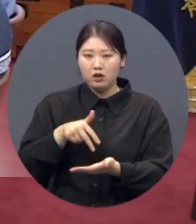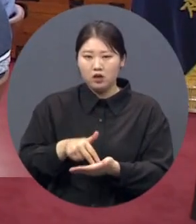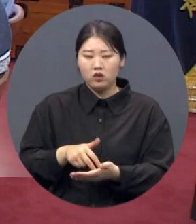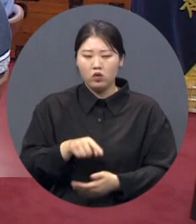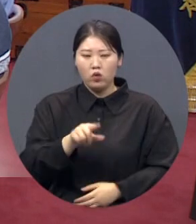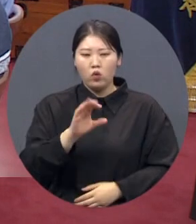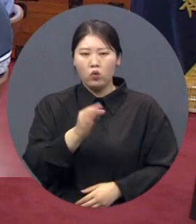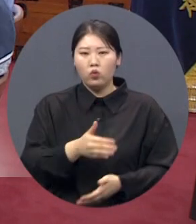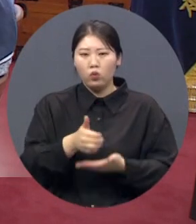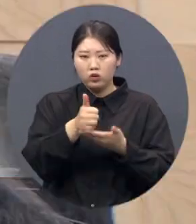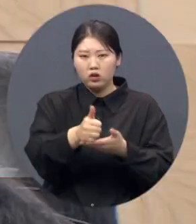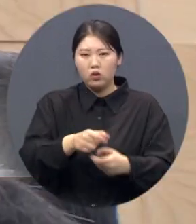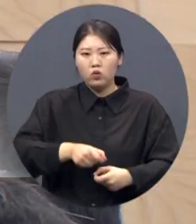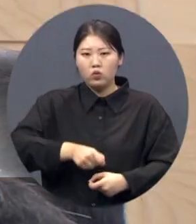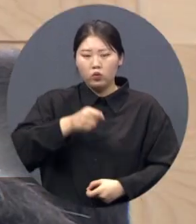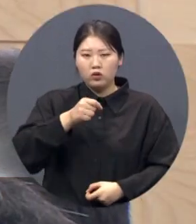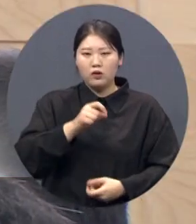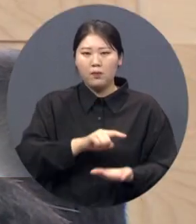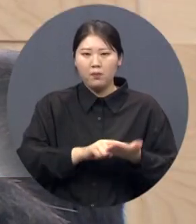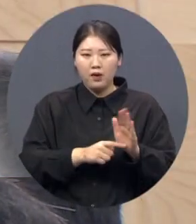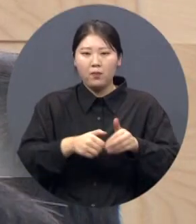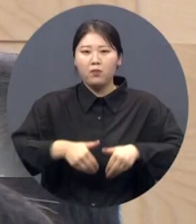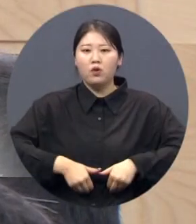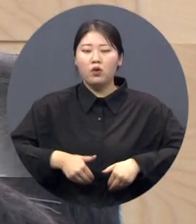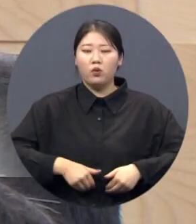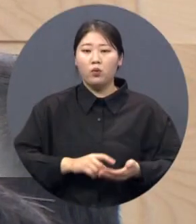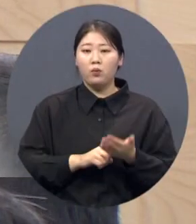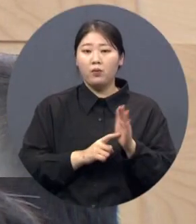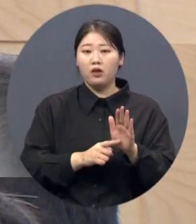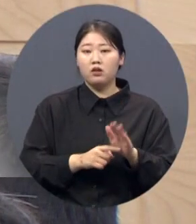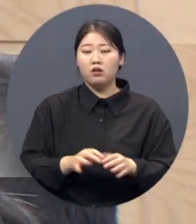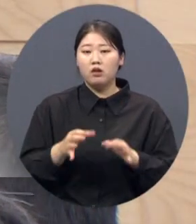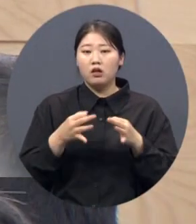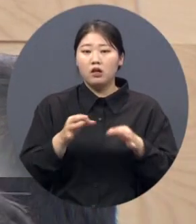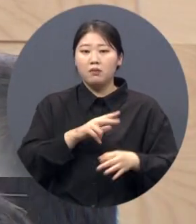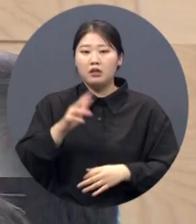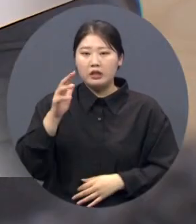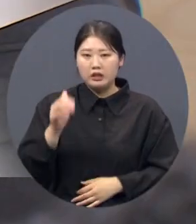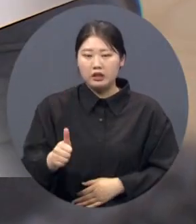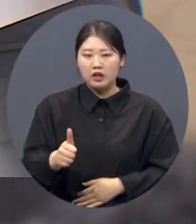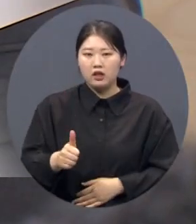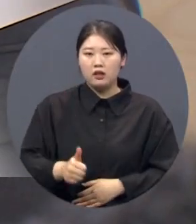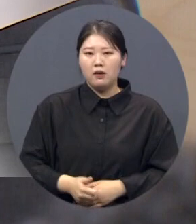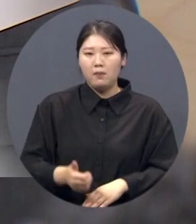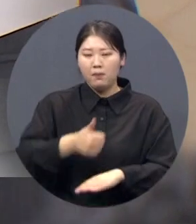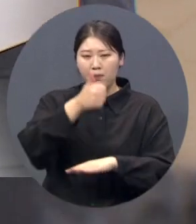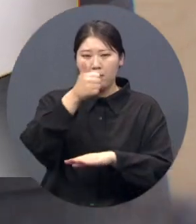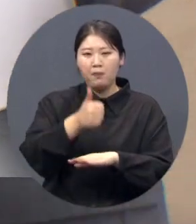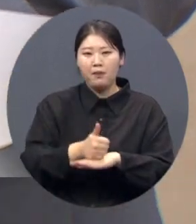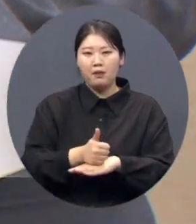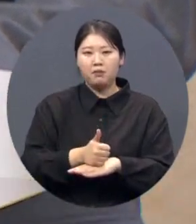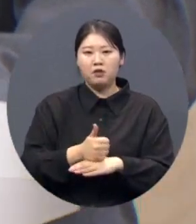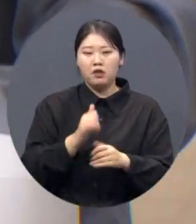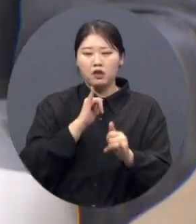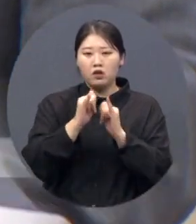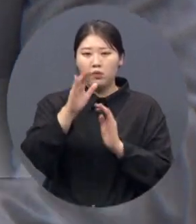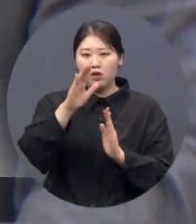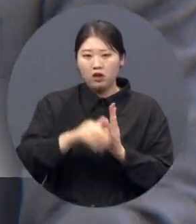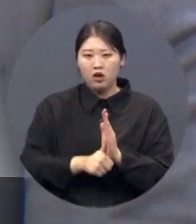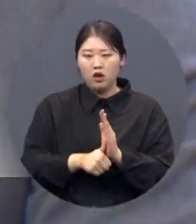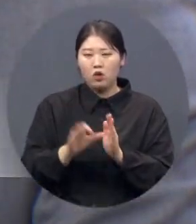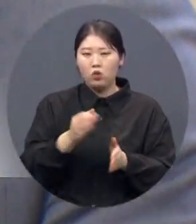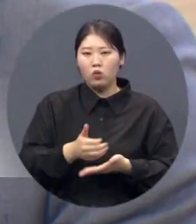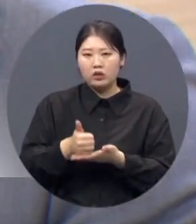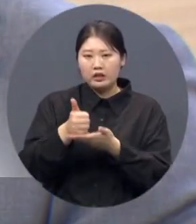말해야 한다고 말했습니다 김경 의장은 전반기 의장 마무리 기자 회견에서 도지사는 때와 장소를